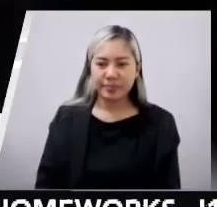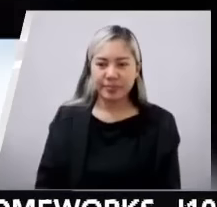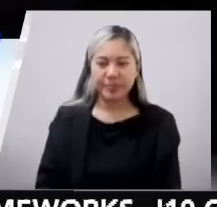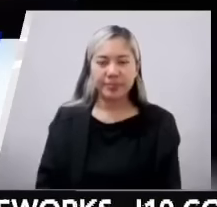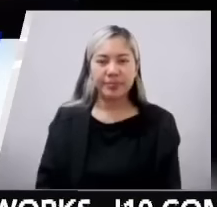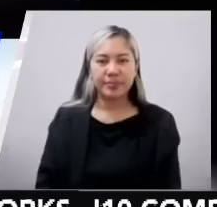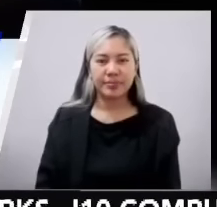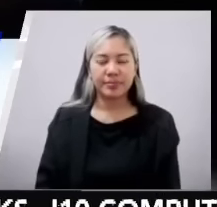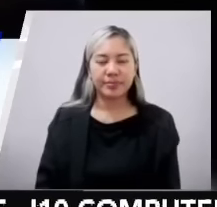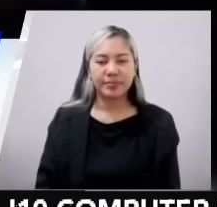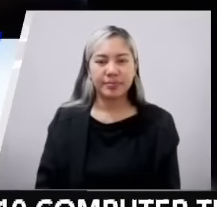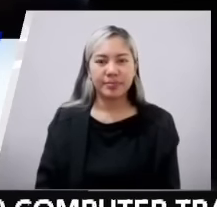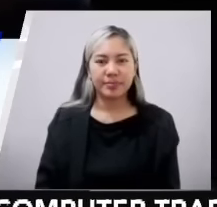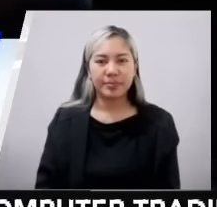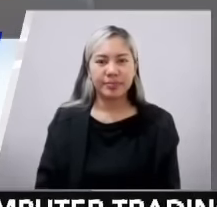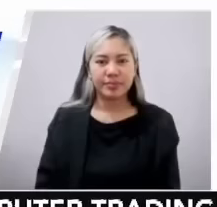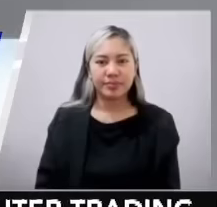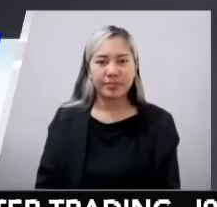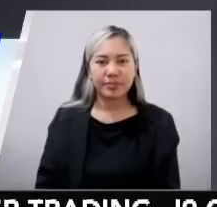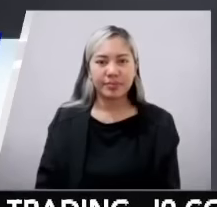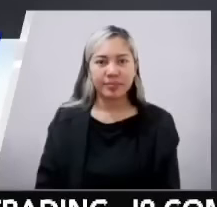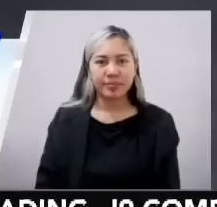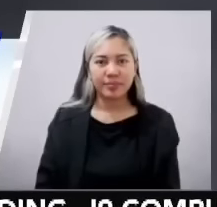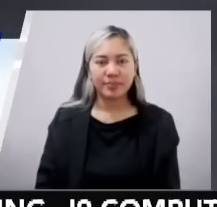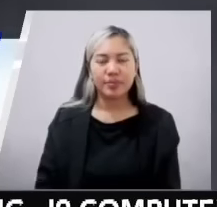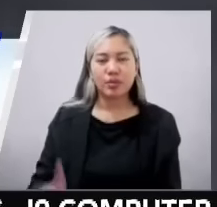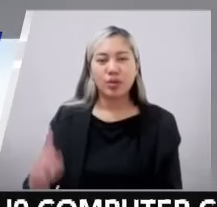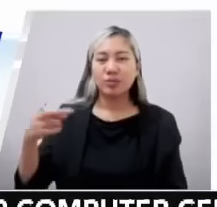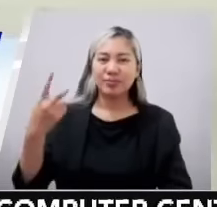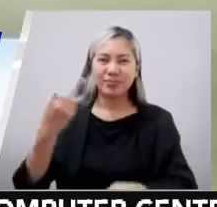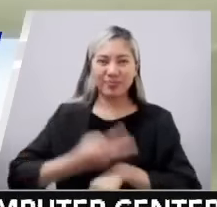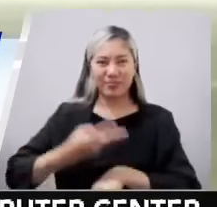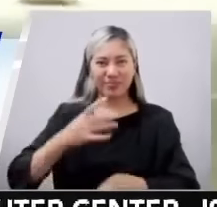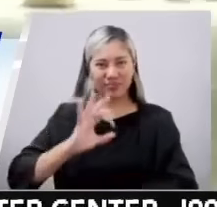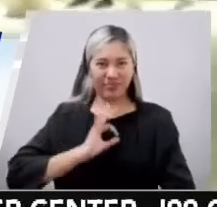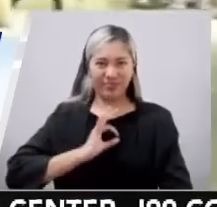OA ang double gold Olympic Victory ni Carlos